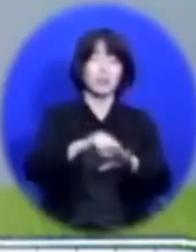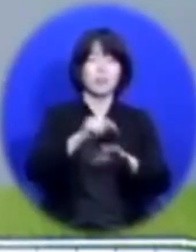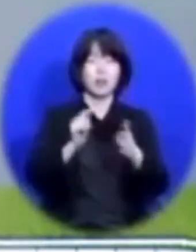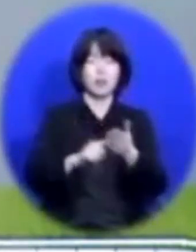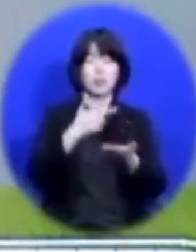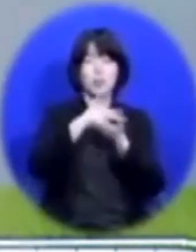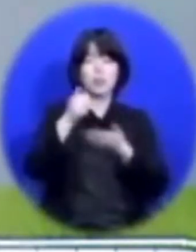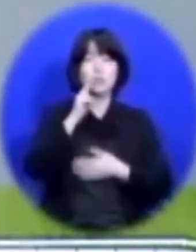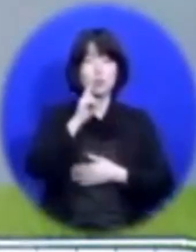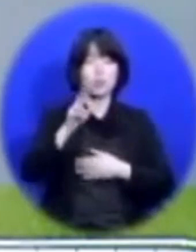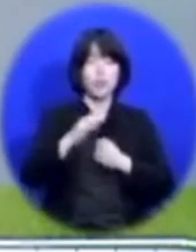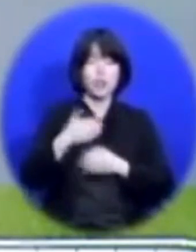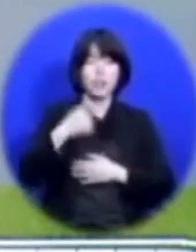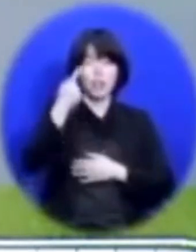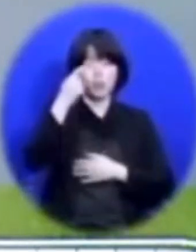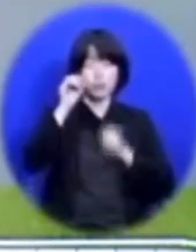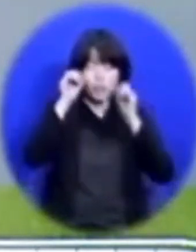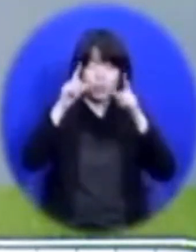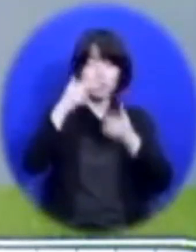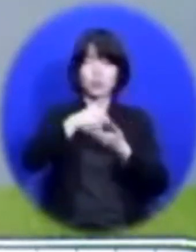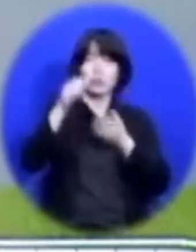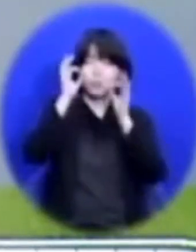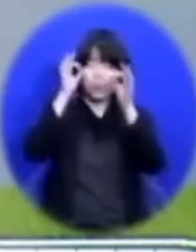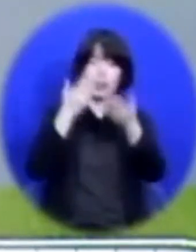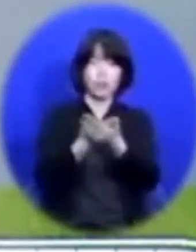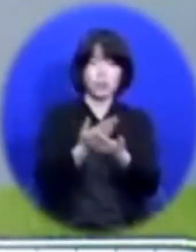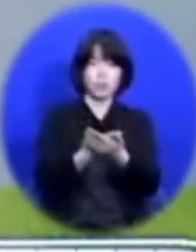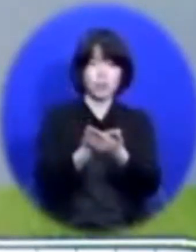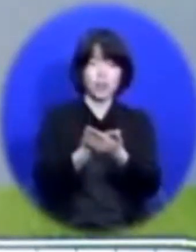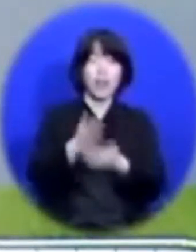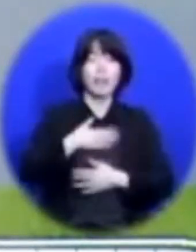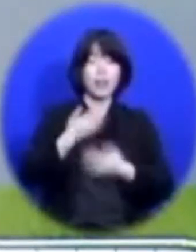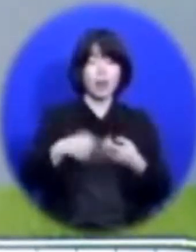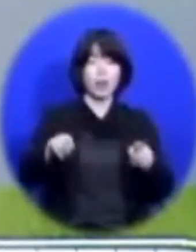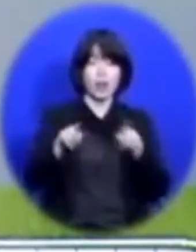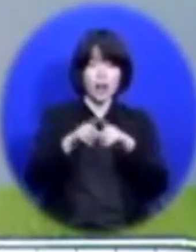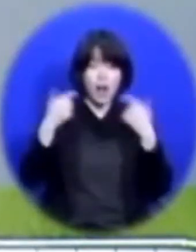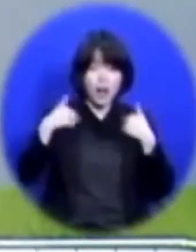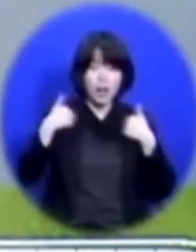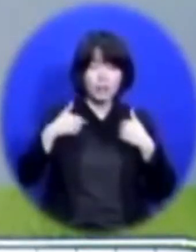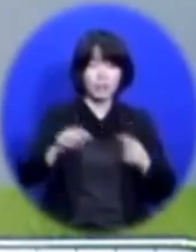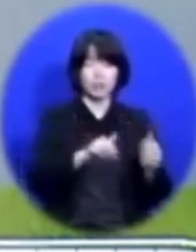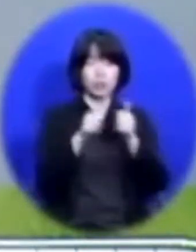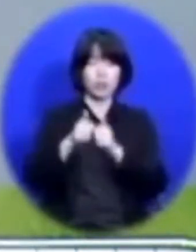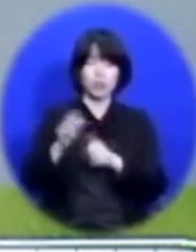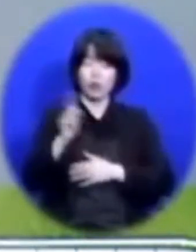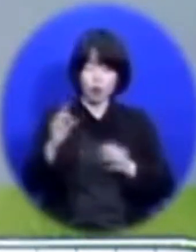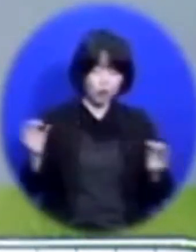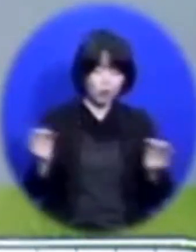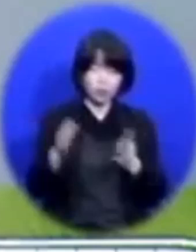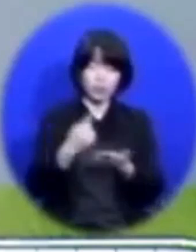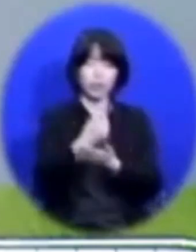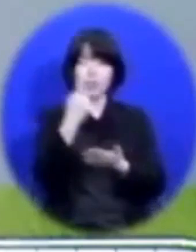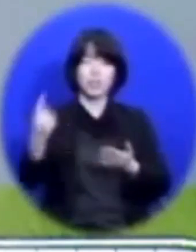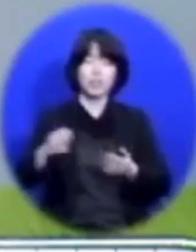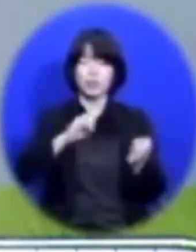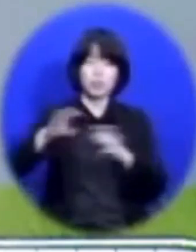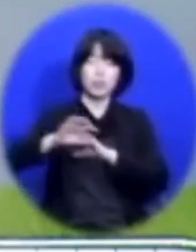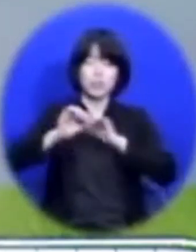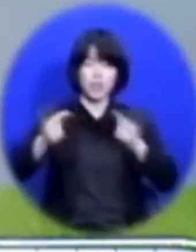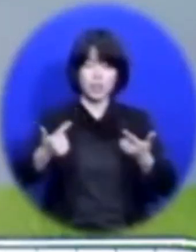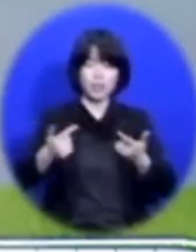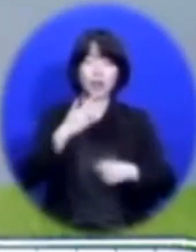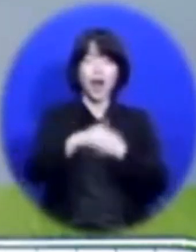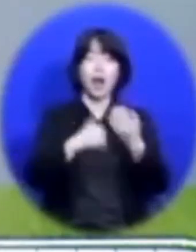으로제눈을열어주셔서 주님을볼수있게하옵소서. 언제나나와함께걸어오시며,단한순간도